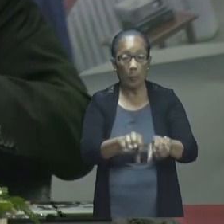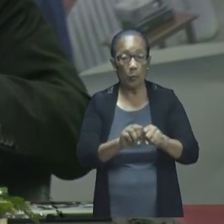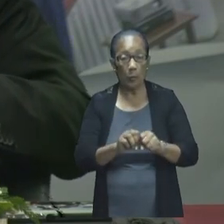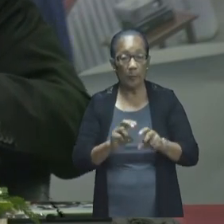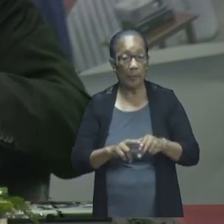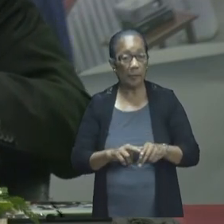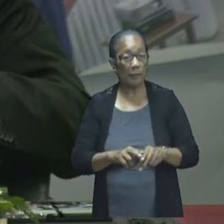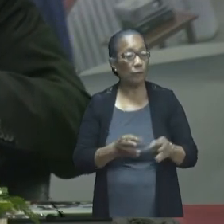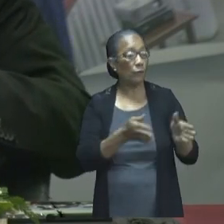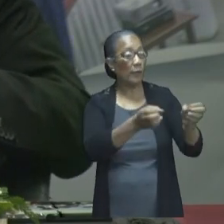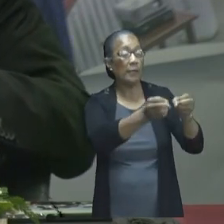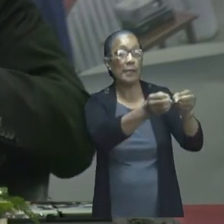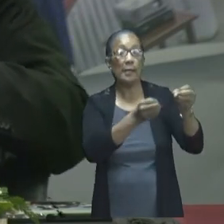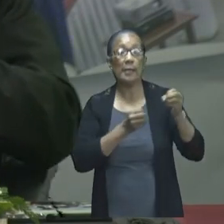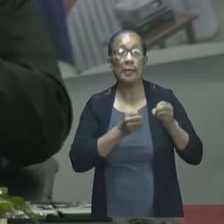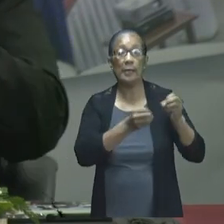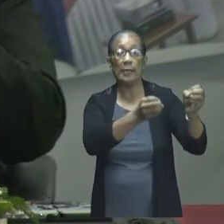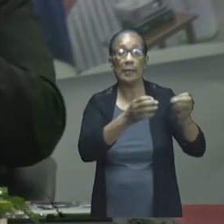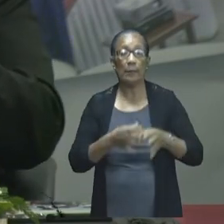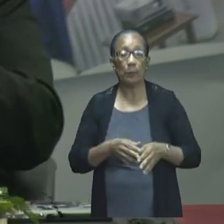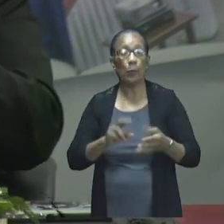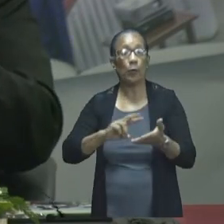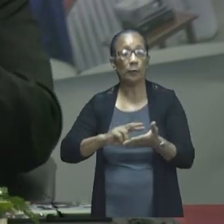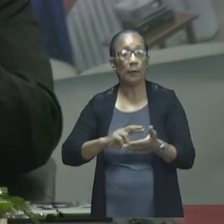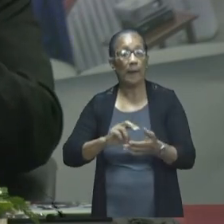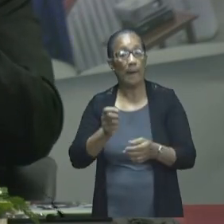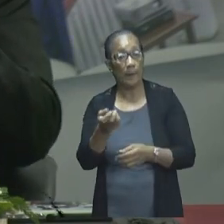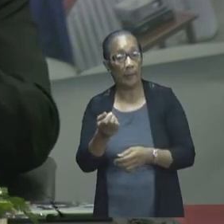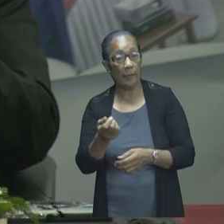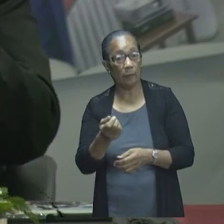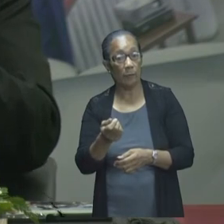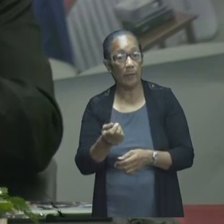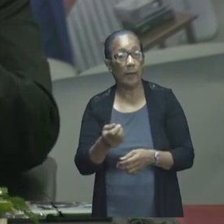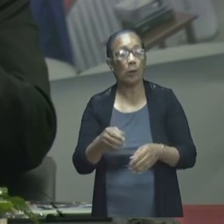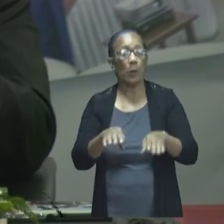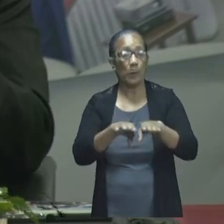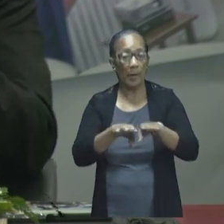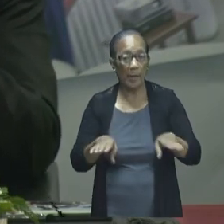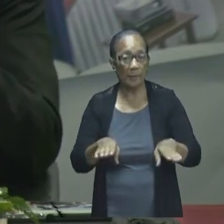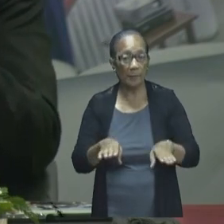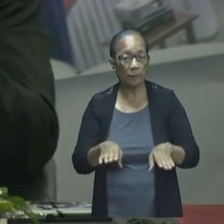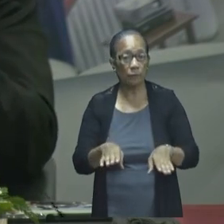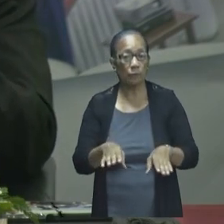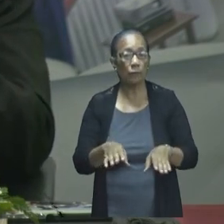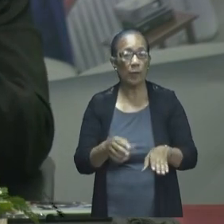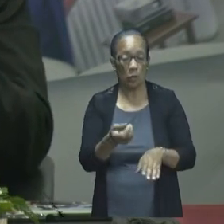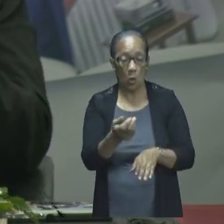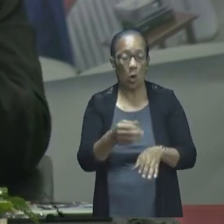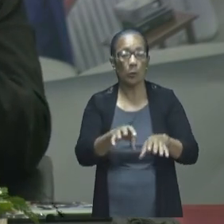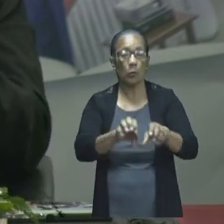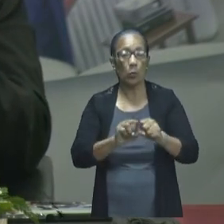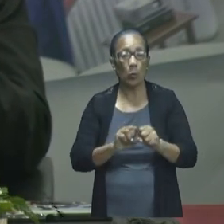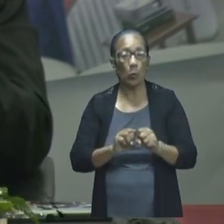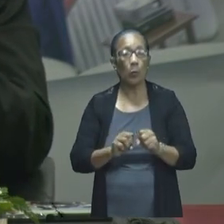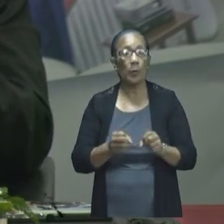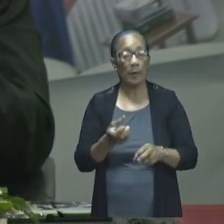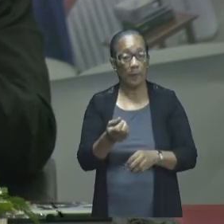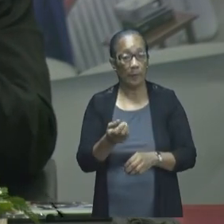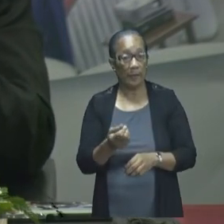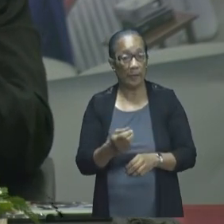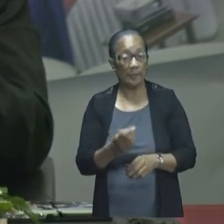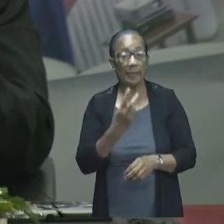port bij is op basis van die op cooper s daar zijn hier zie je namelijk grote verschillen want er is een grote discrepantie